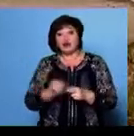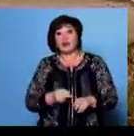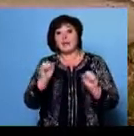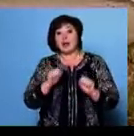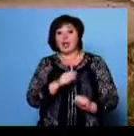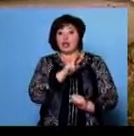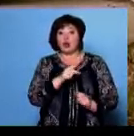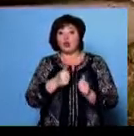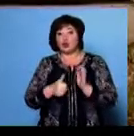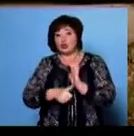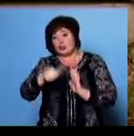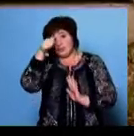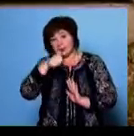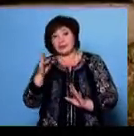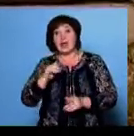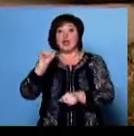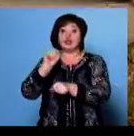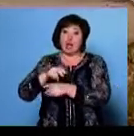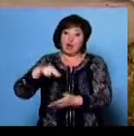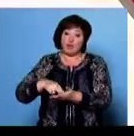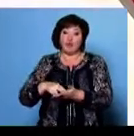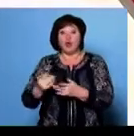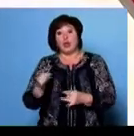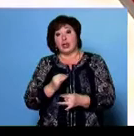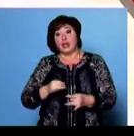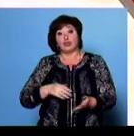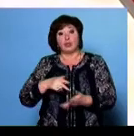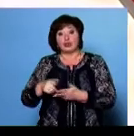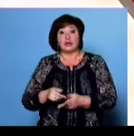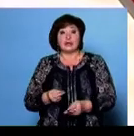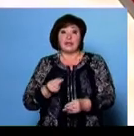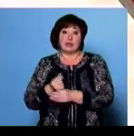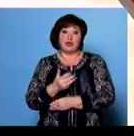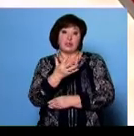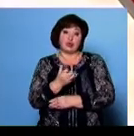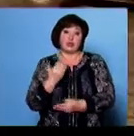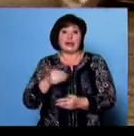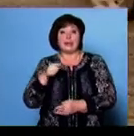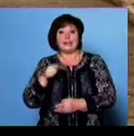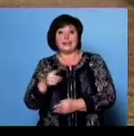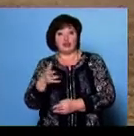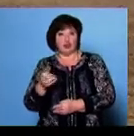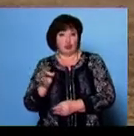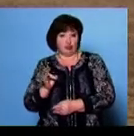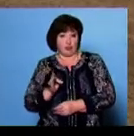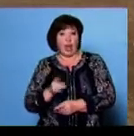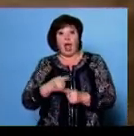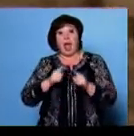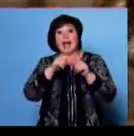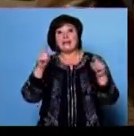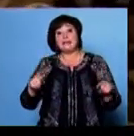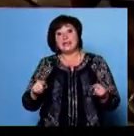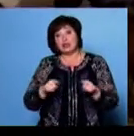6 месяцев. За остановку и обгон на рельсах нужно будет заплатить от 500 до 1500 рублей. А эти листовки для водителей,